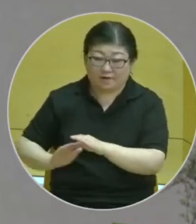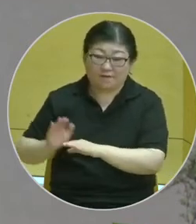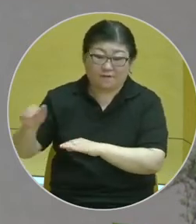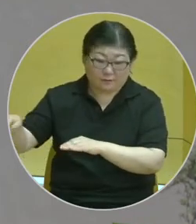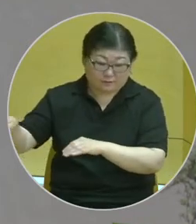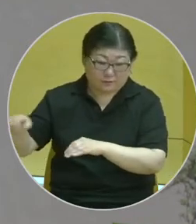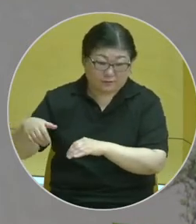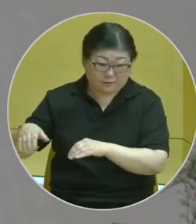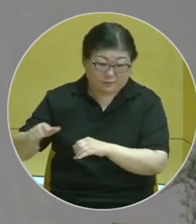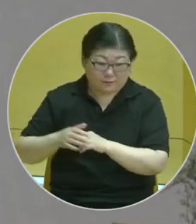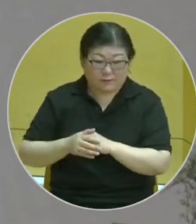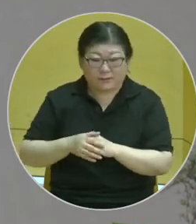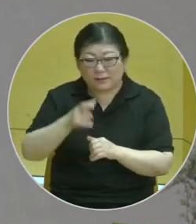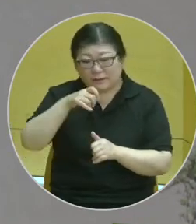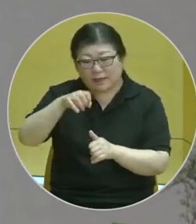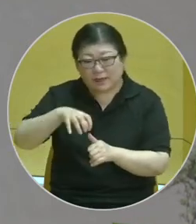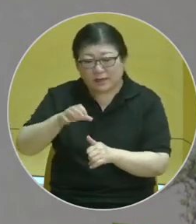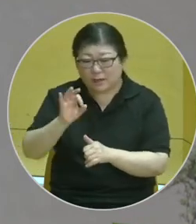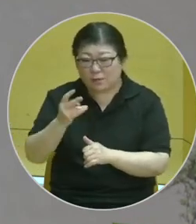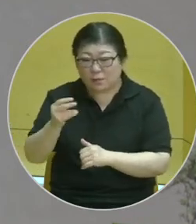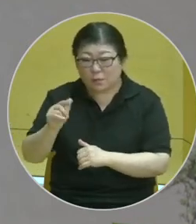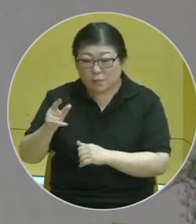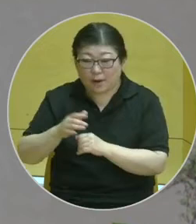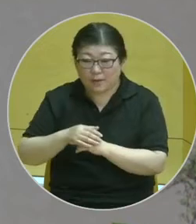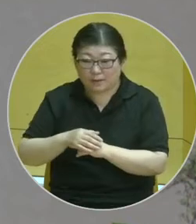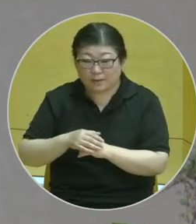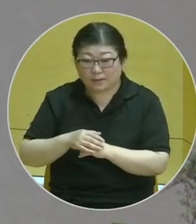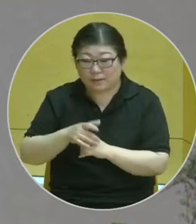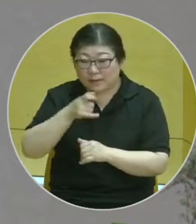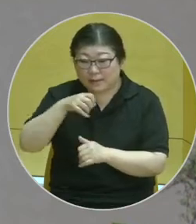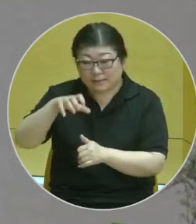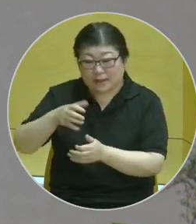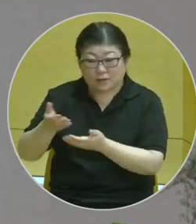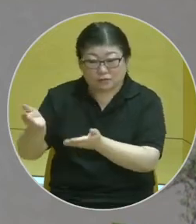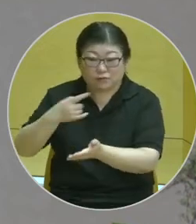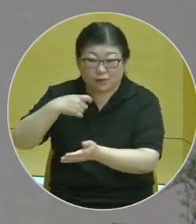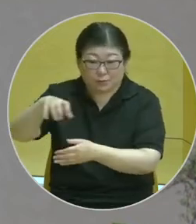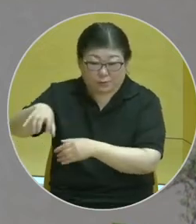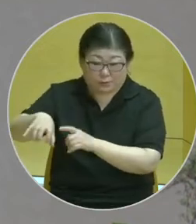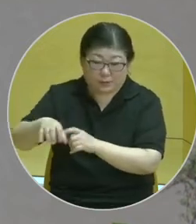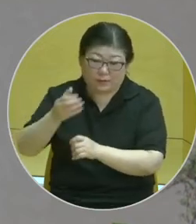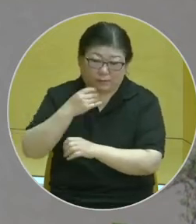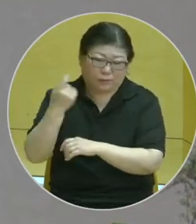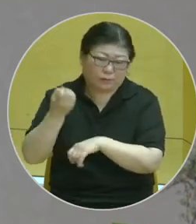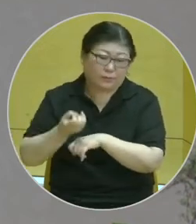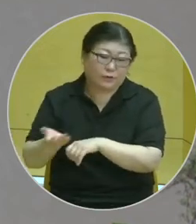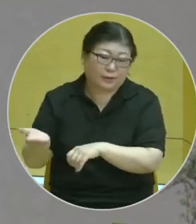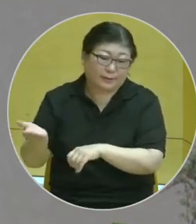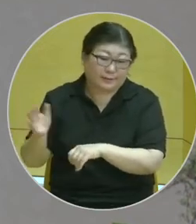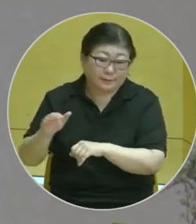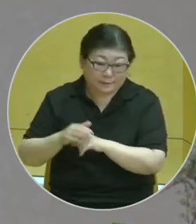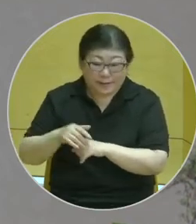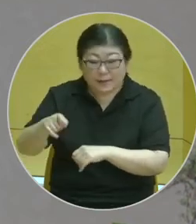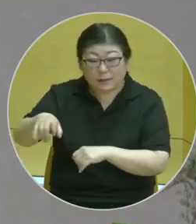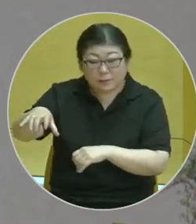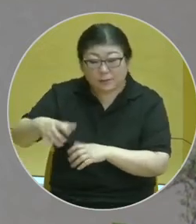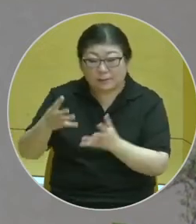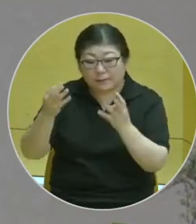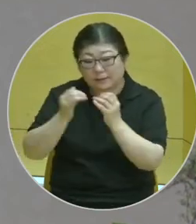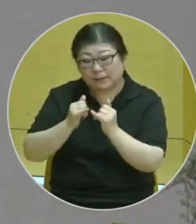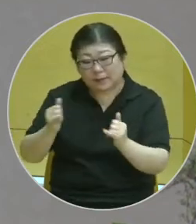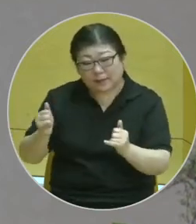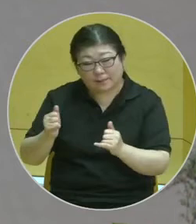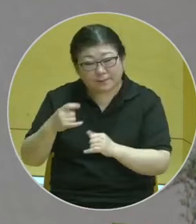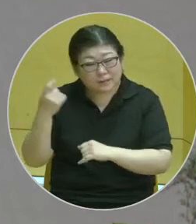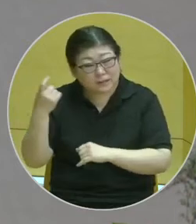복음을 전하셨습니다 내 성격이 보면 여기에서 복음의 역사가 많이 나타나고 많은 사람이 예수를 믿고